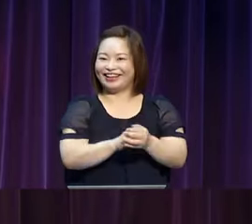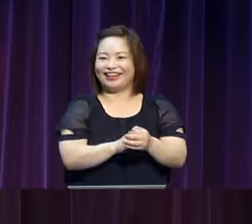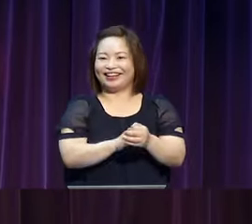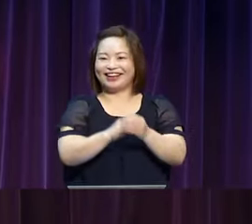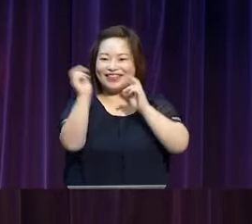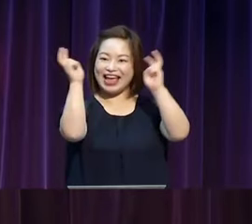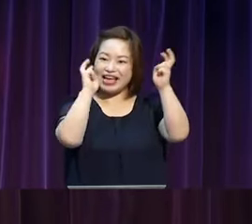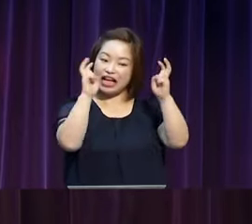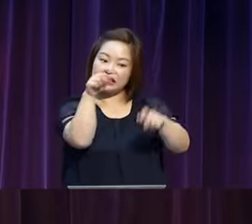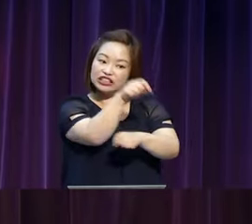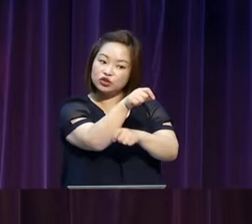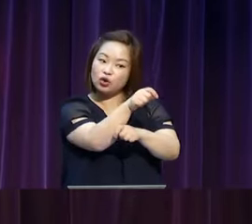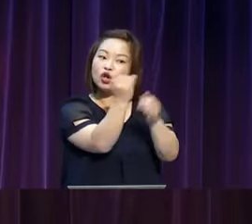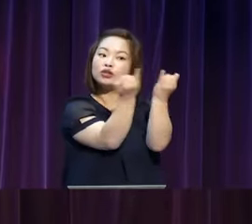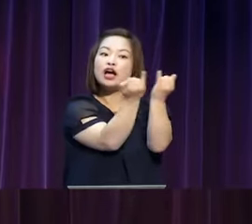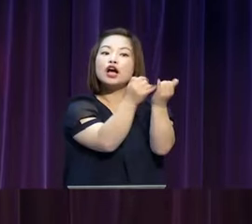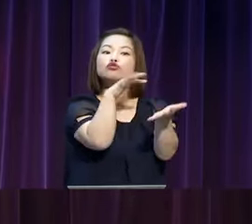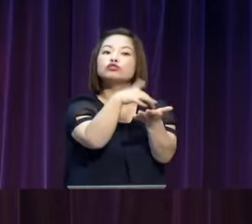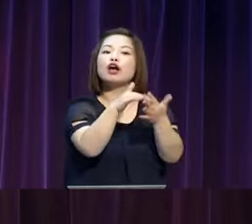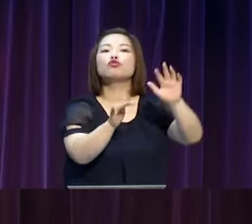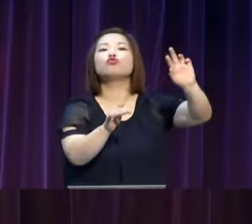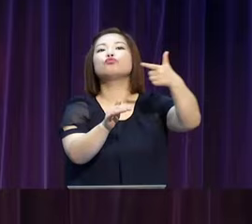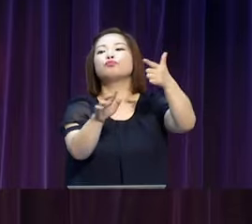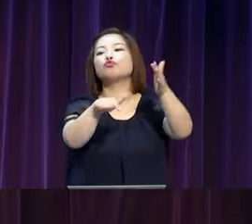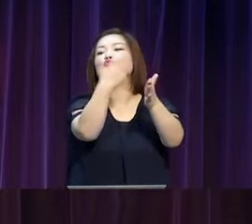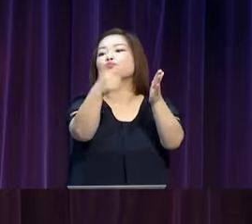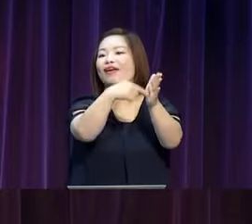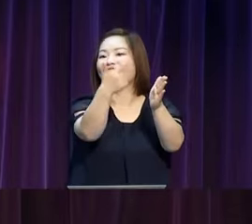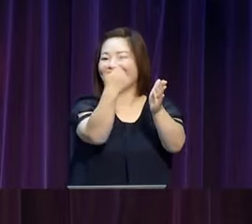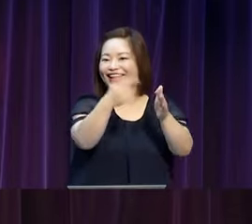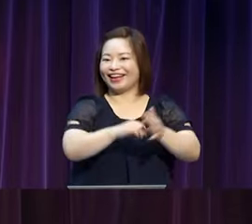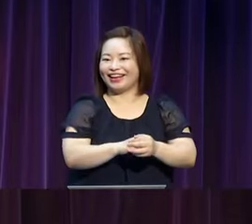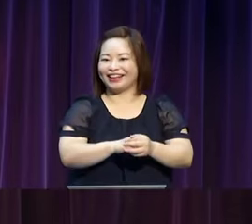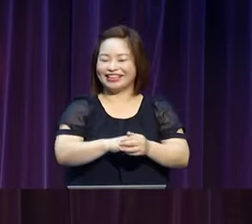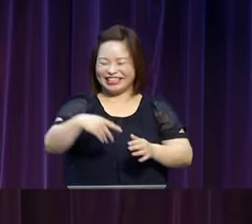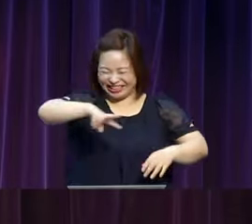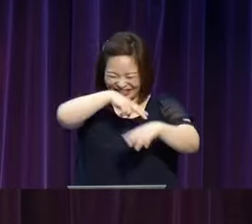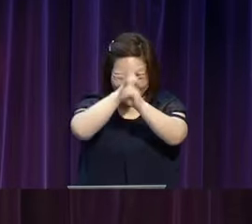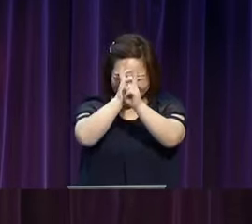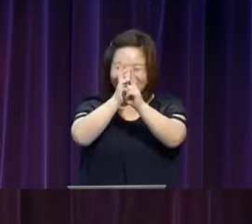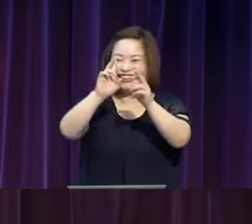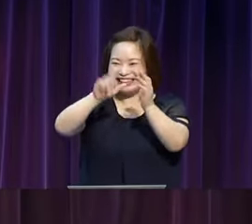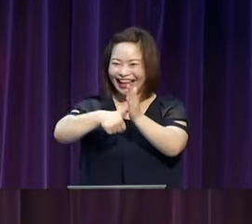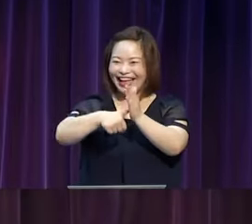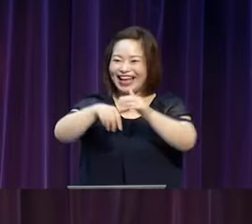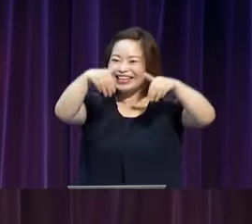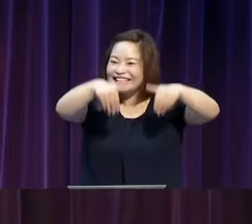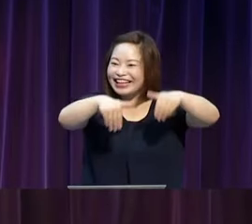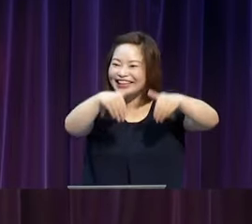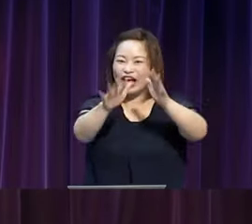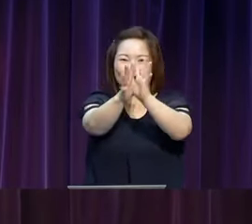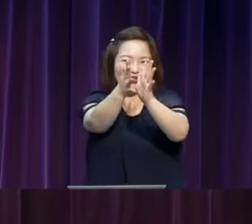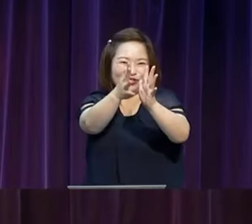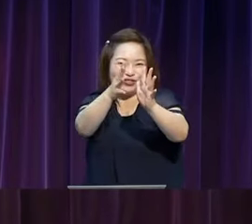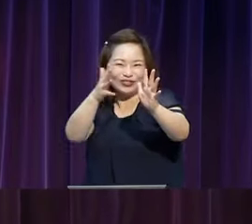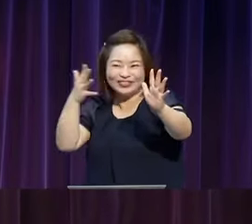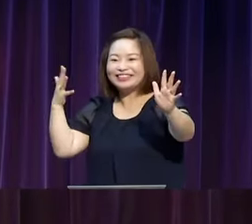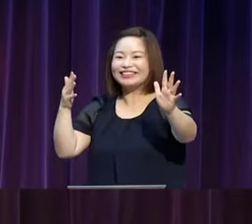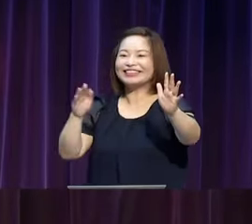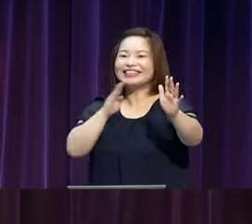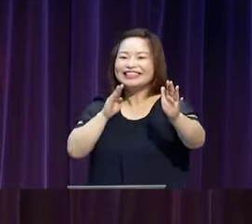여직원들이 한 600명 가까이 됐어요. 그러니까 식당에서 밥 먹으려고 그러면은요, 막 지금 여기 식당 밥 먹을 때